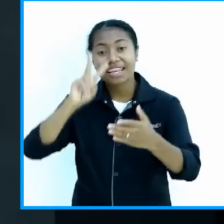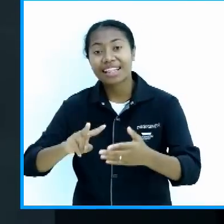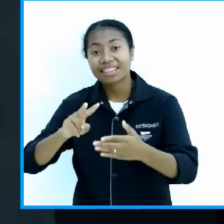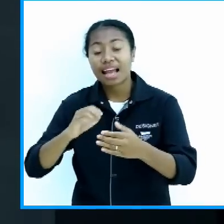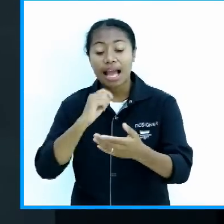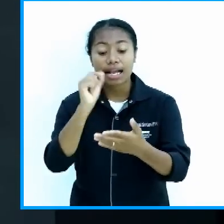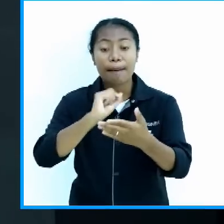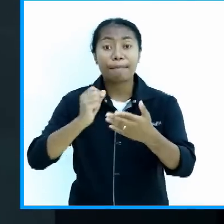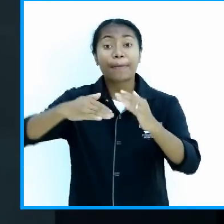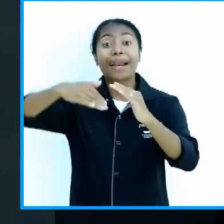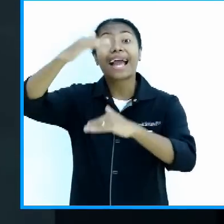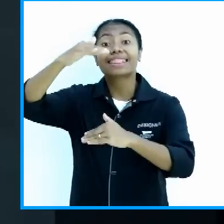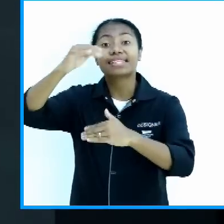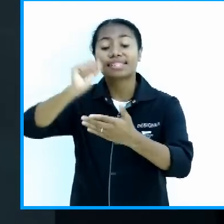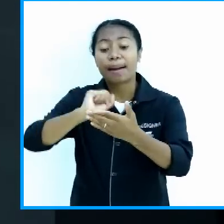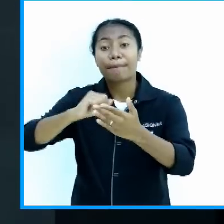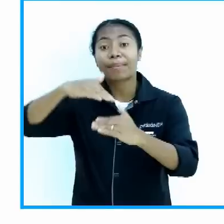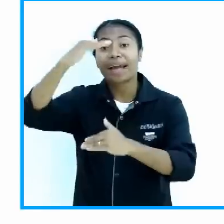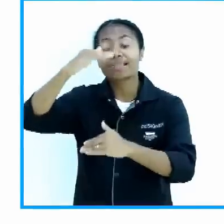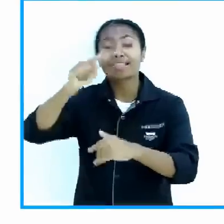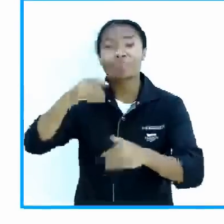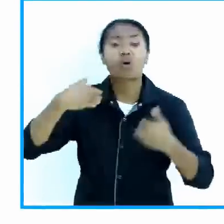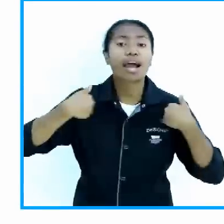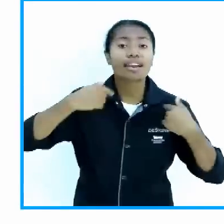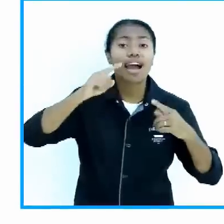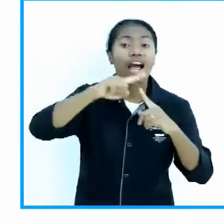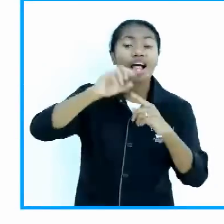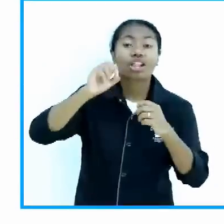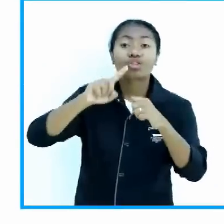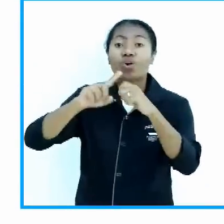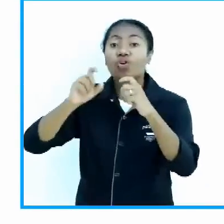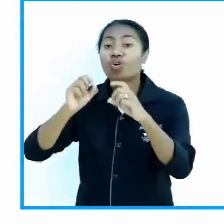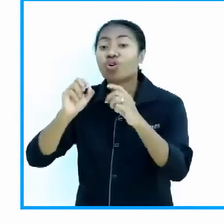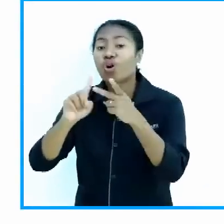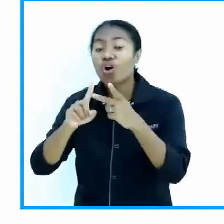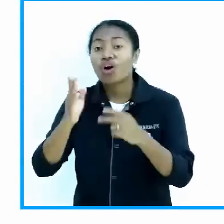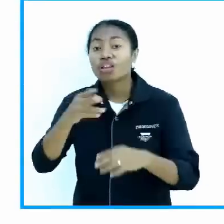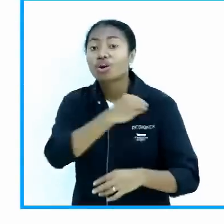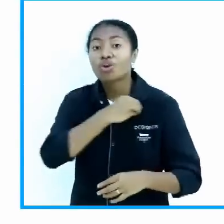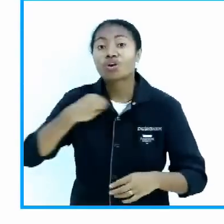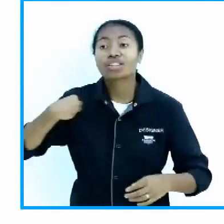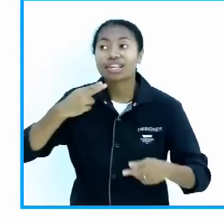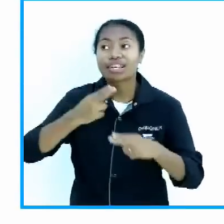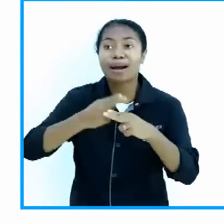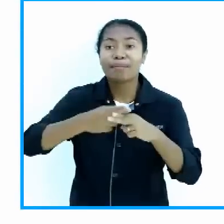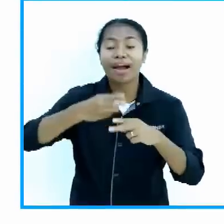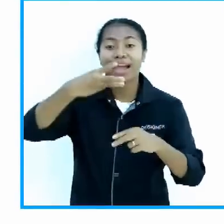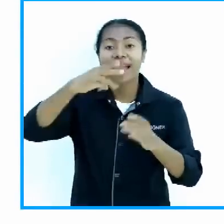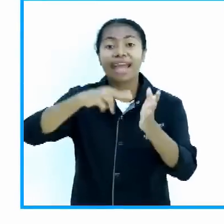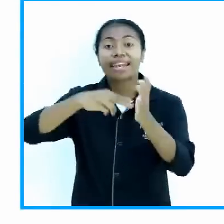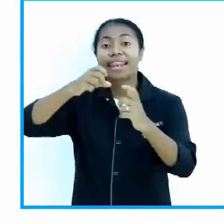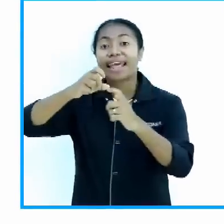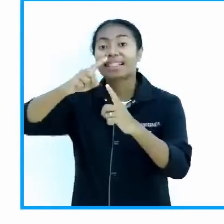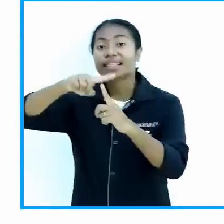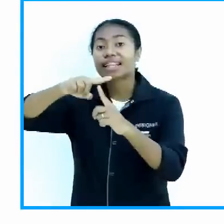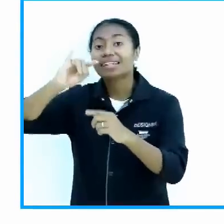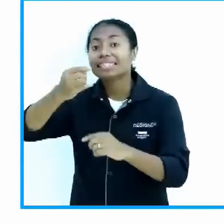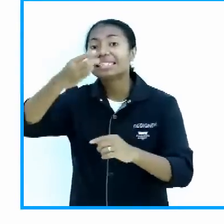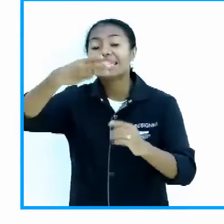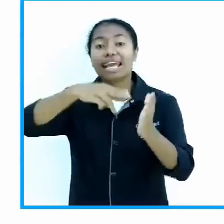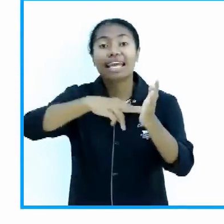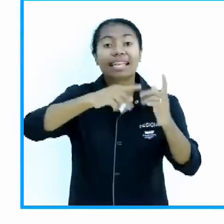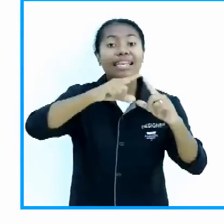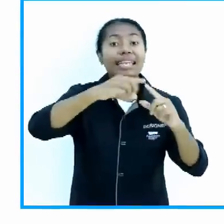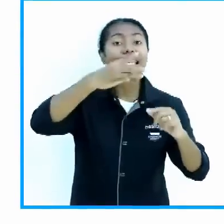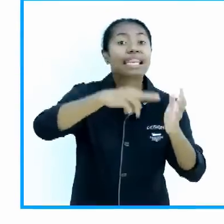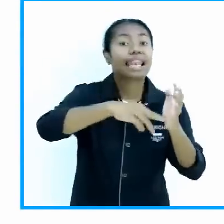atas itu ada seorang tokoh, seorang dokter namanya Edward Jenner. Ya. Nah, Edward Jenner